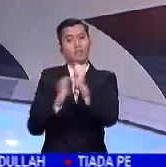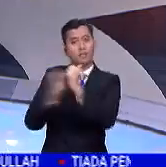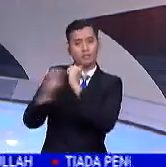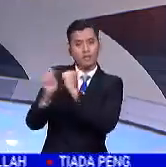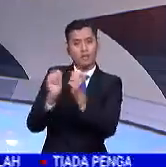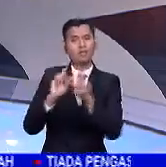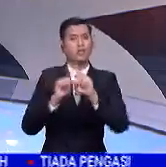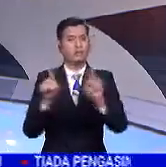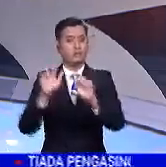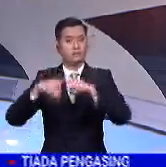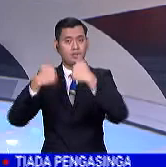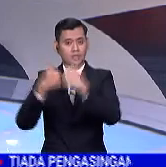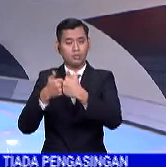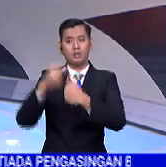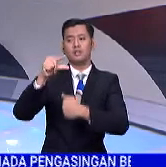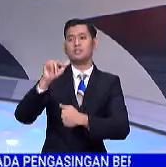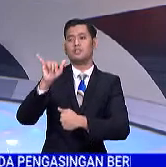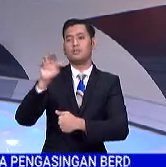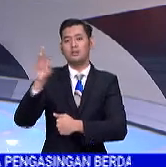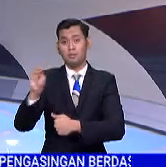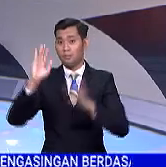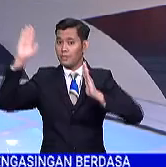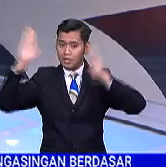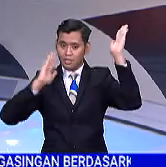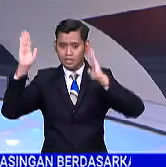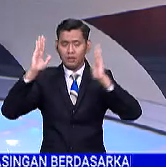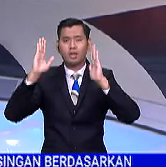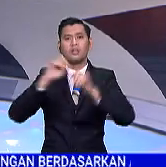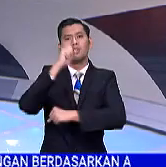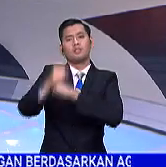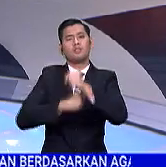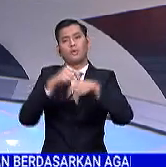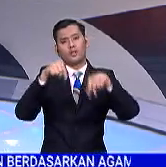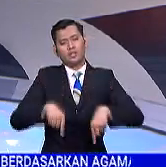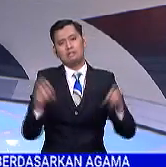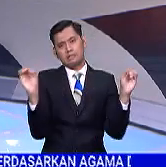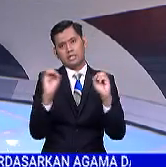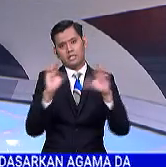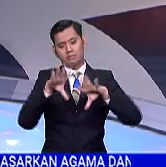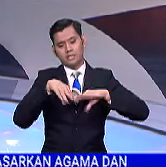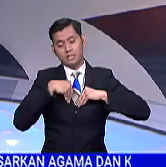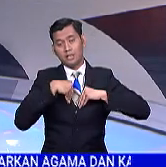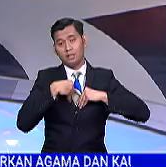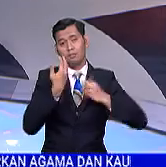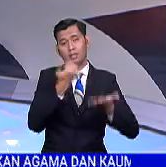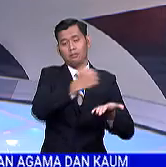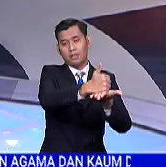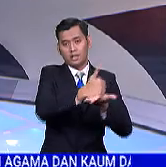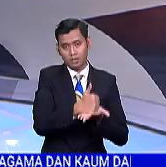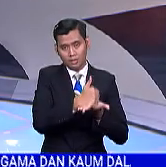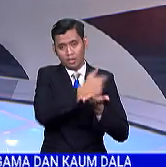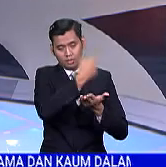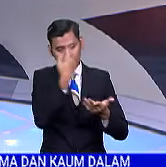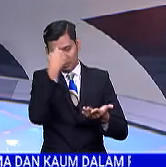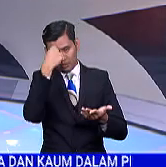buat Persatuan Pengusaha Gym Malaysia PPGM apabila mengakui tahun itu tidak merangkumi bantuan mudah tunai bagi meringankan beban